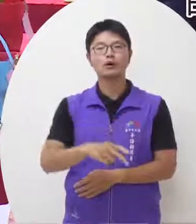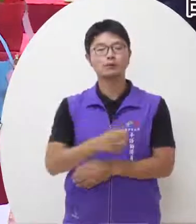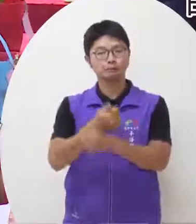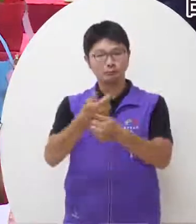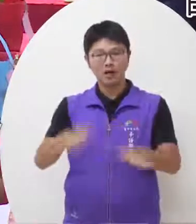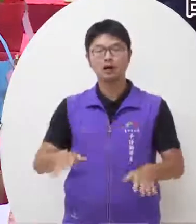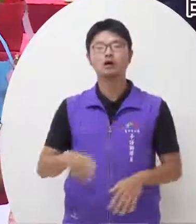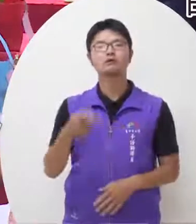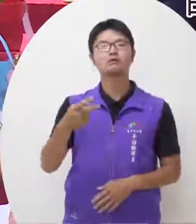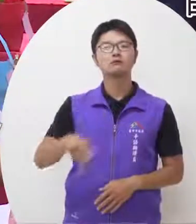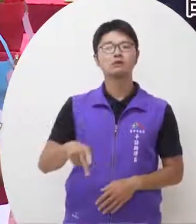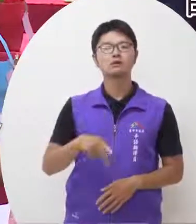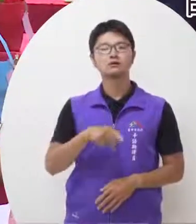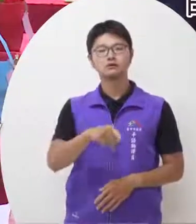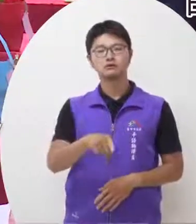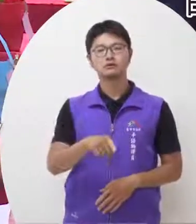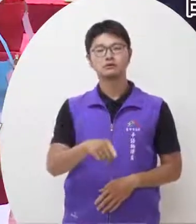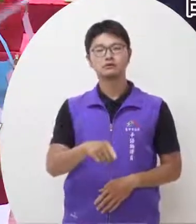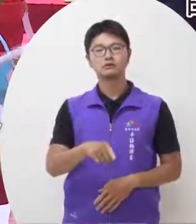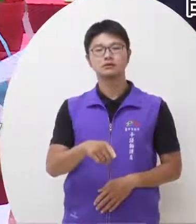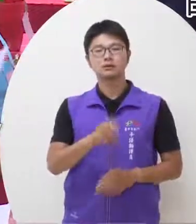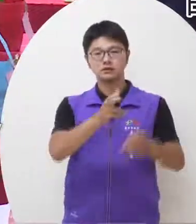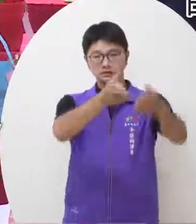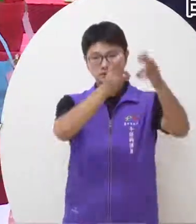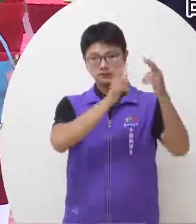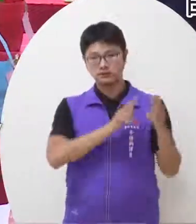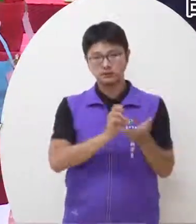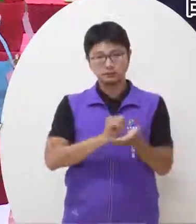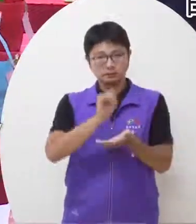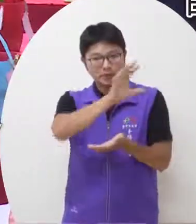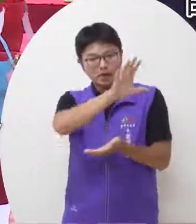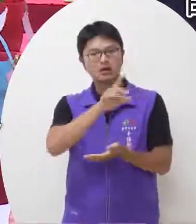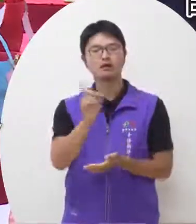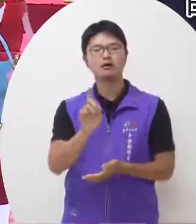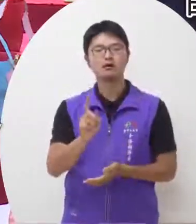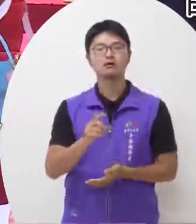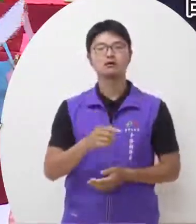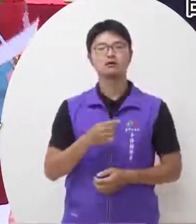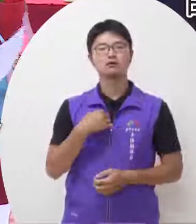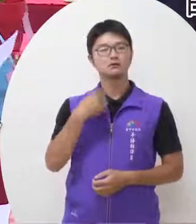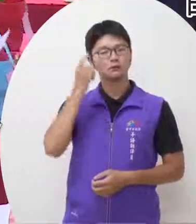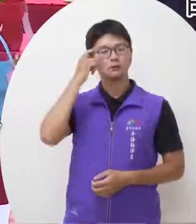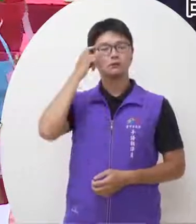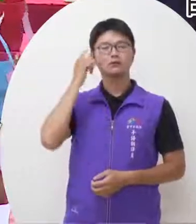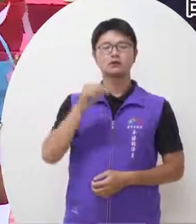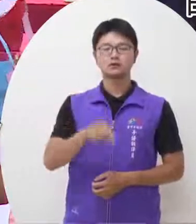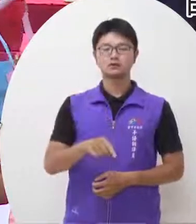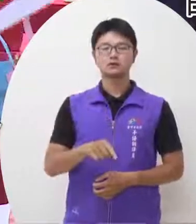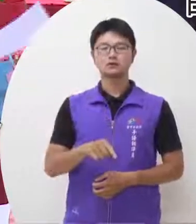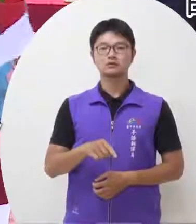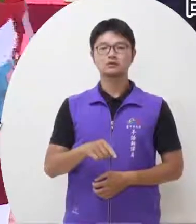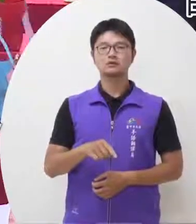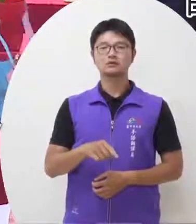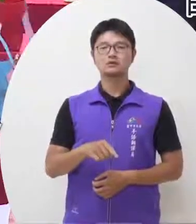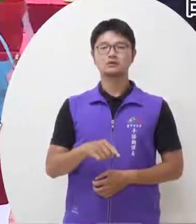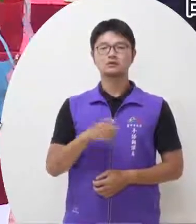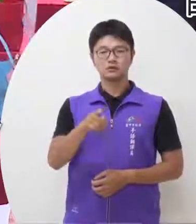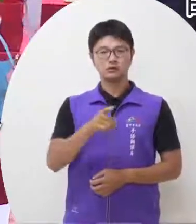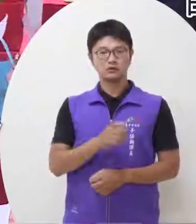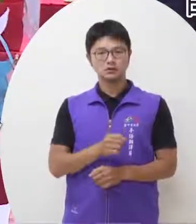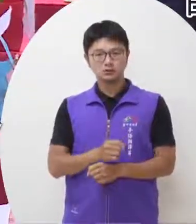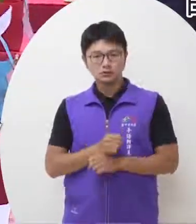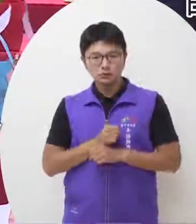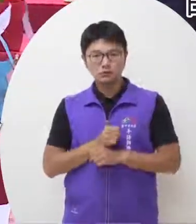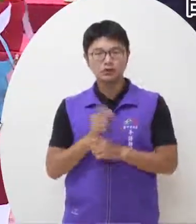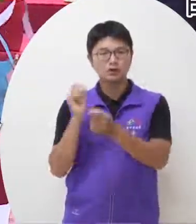的这个斜张桥的投影啊，我们的抹茶壶等等。那我们在许多的这些地盘，你注意到的最近